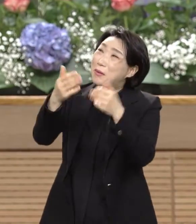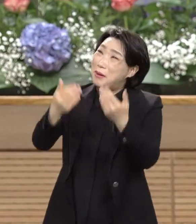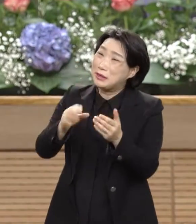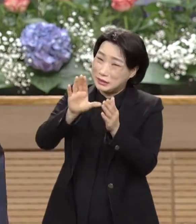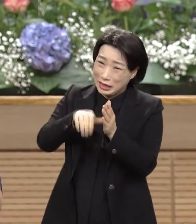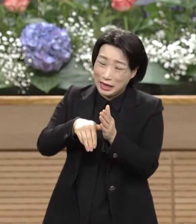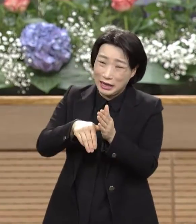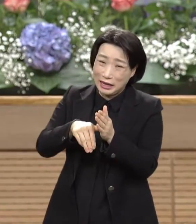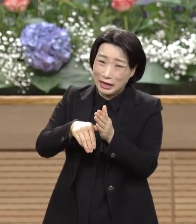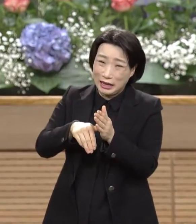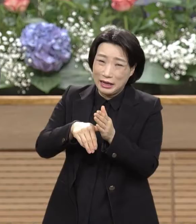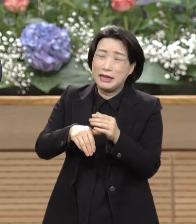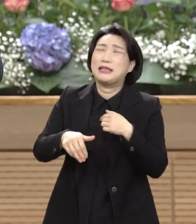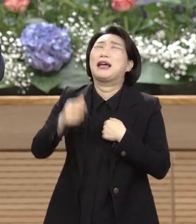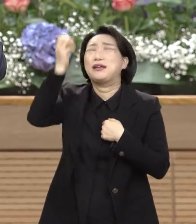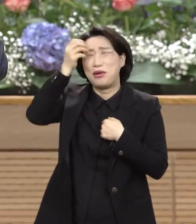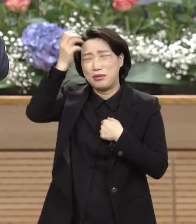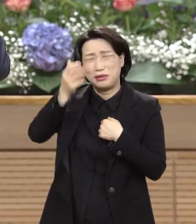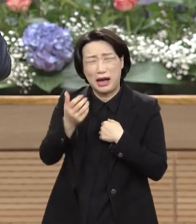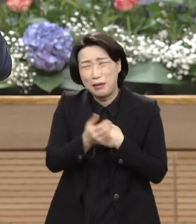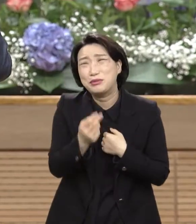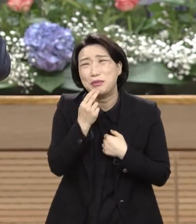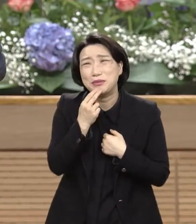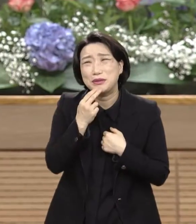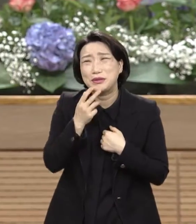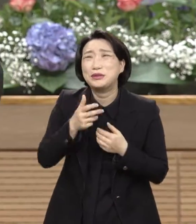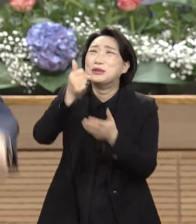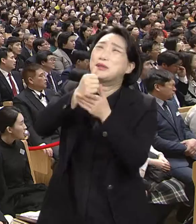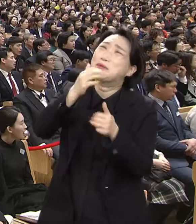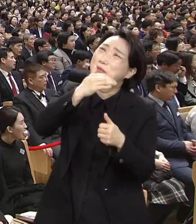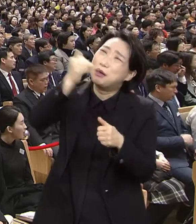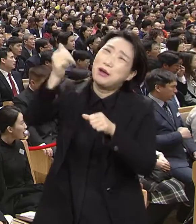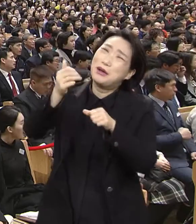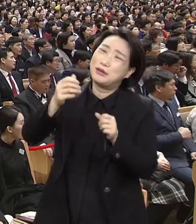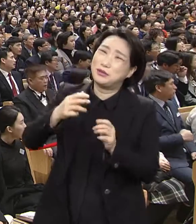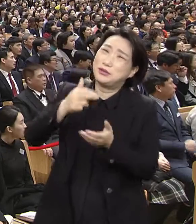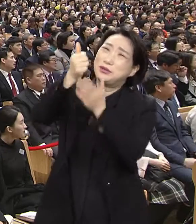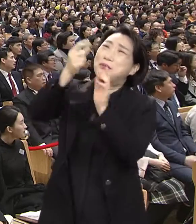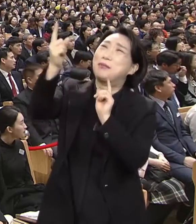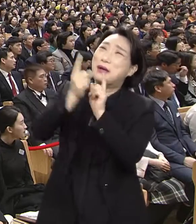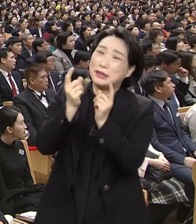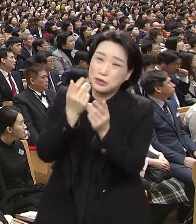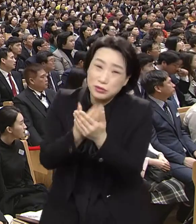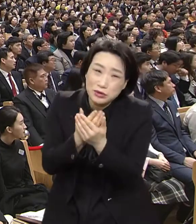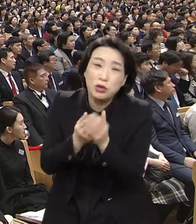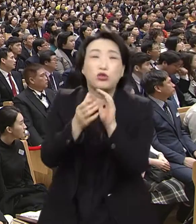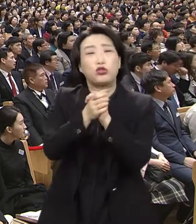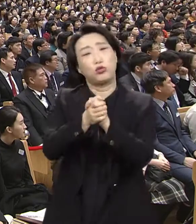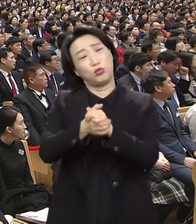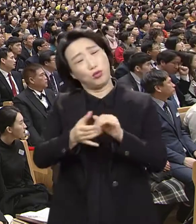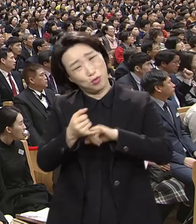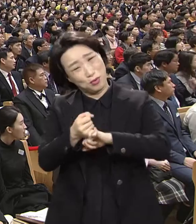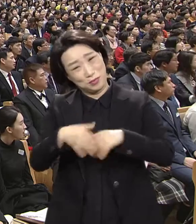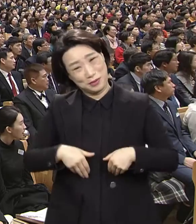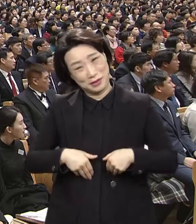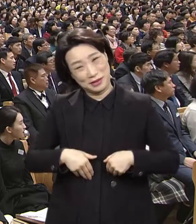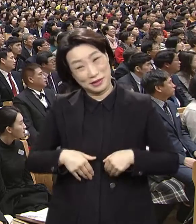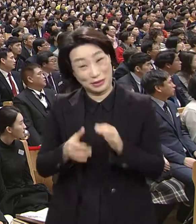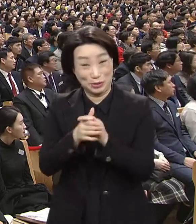사랑받을 때 내 영혼이 고통 없이 주님 만나게 해주세요. 꼭 기도해요.